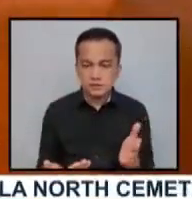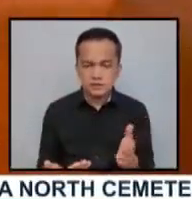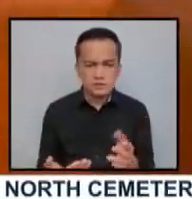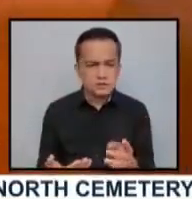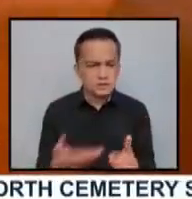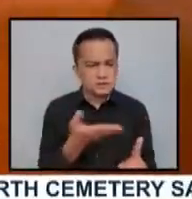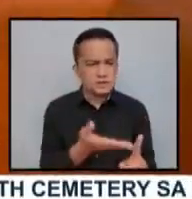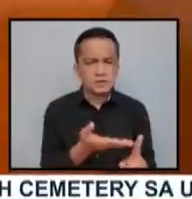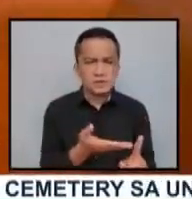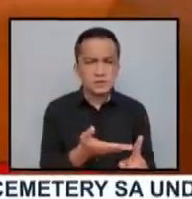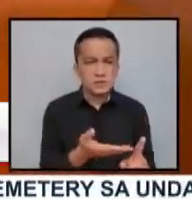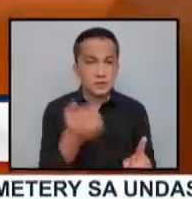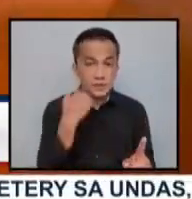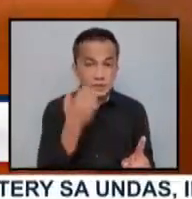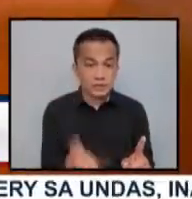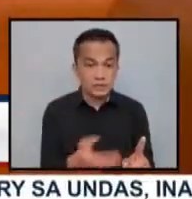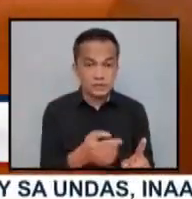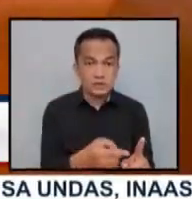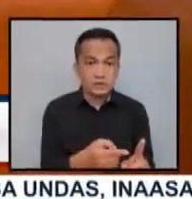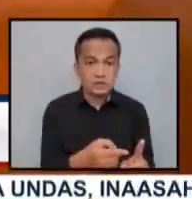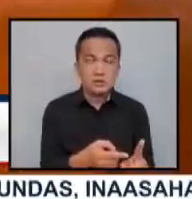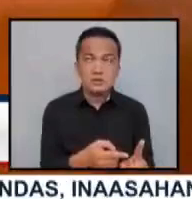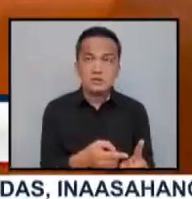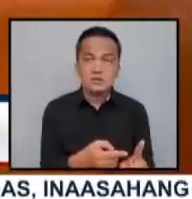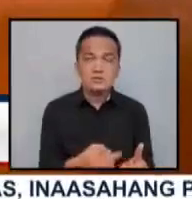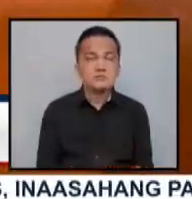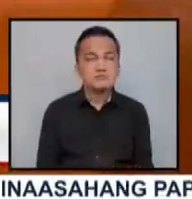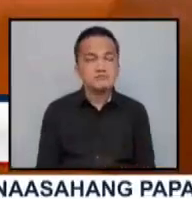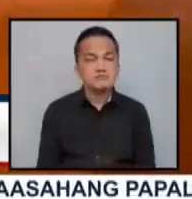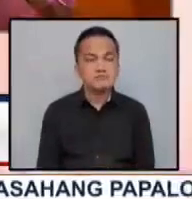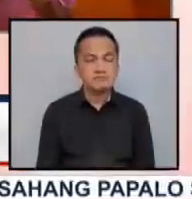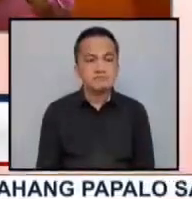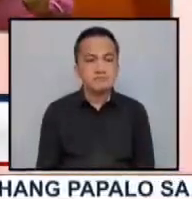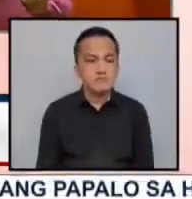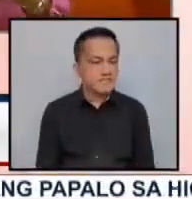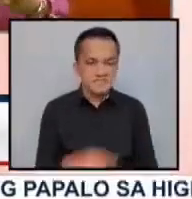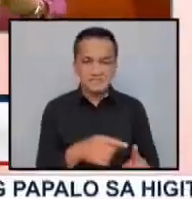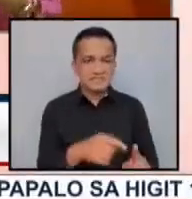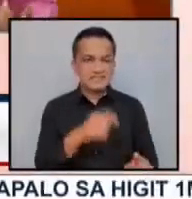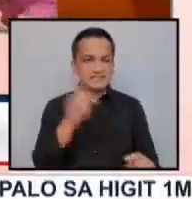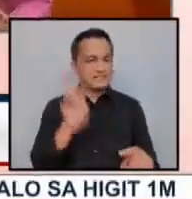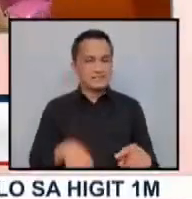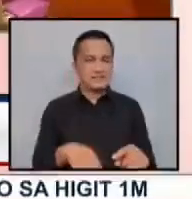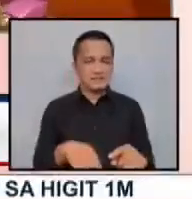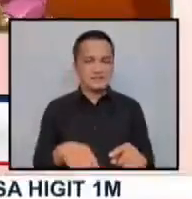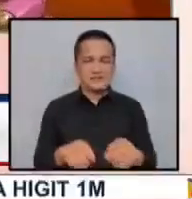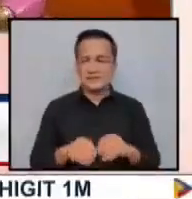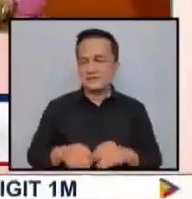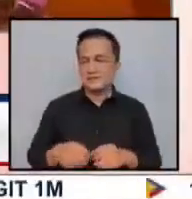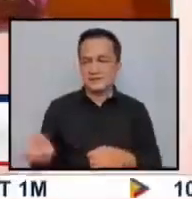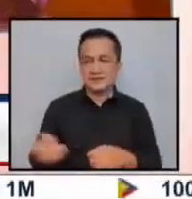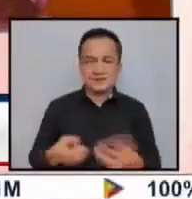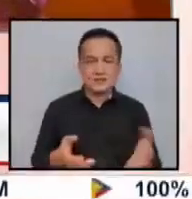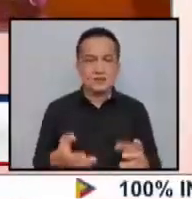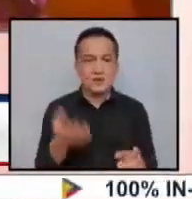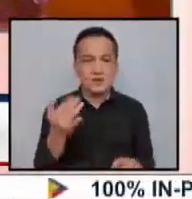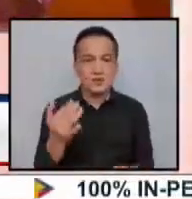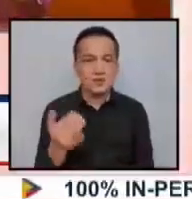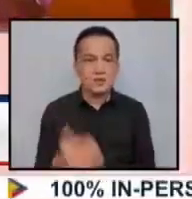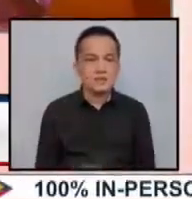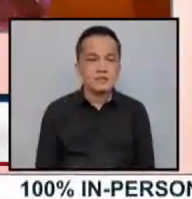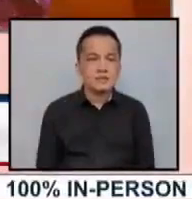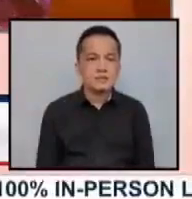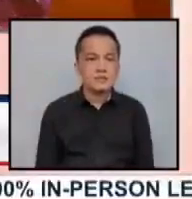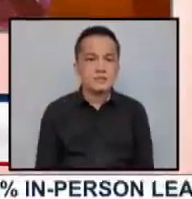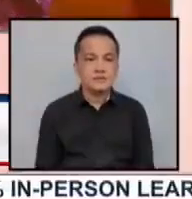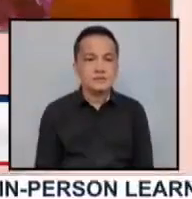ng isang namatay kung saan ay hindi niya po pwedeng i-distribute yon kasi